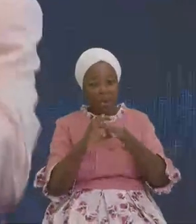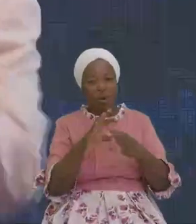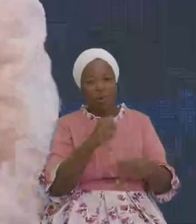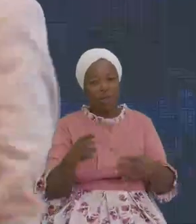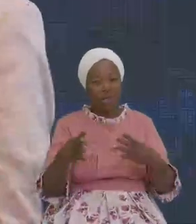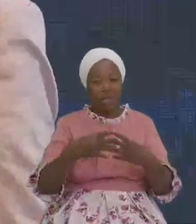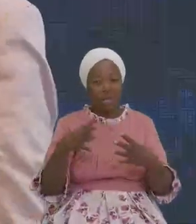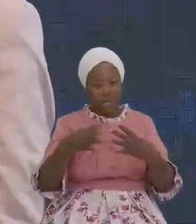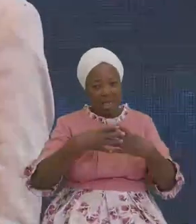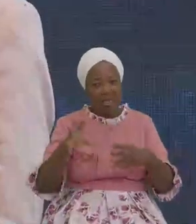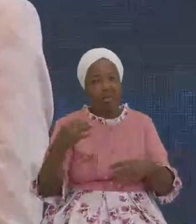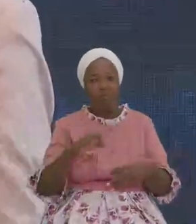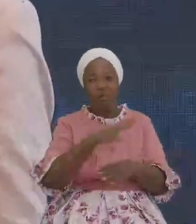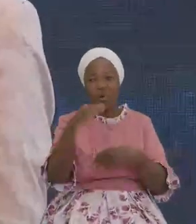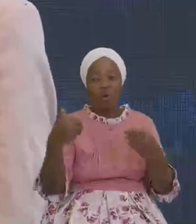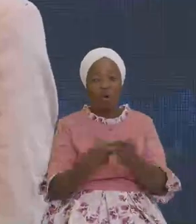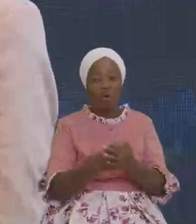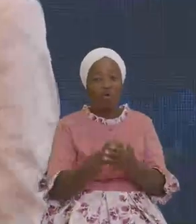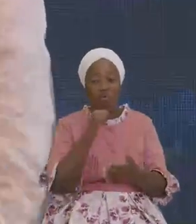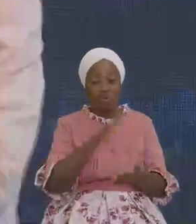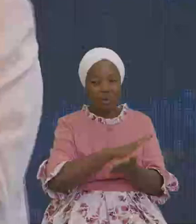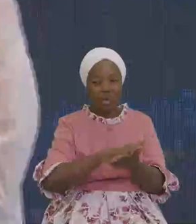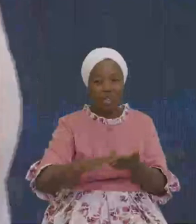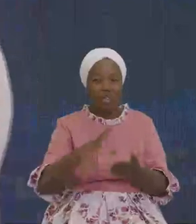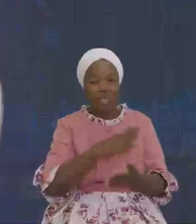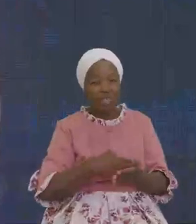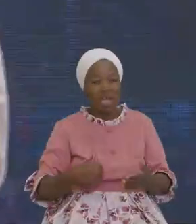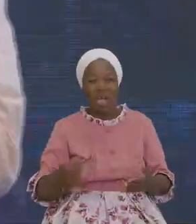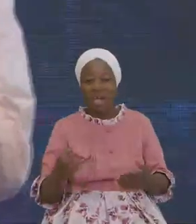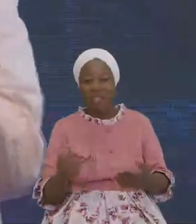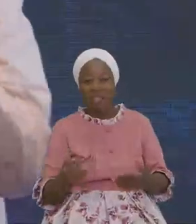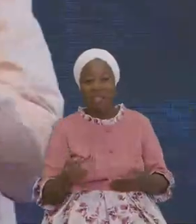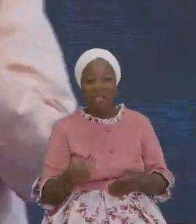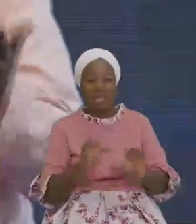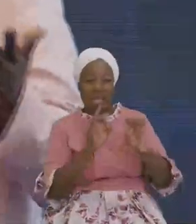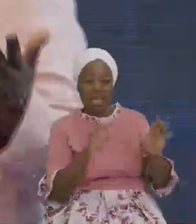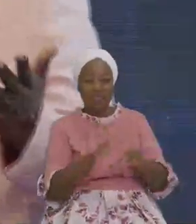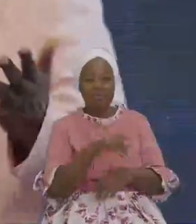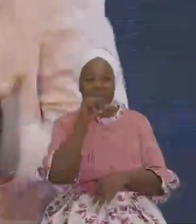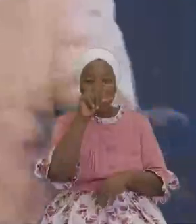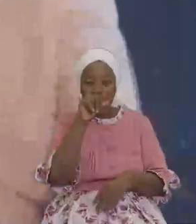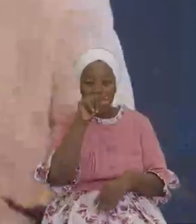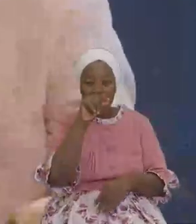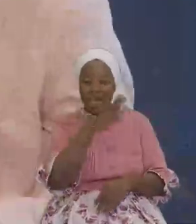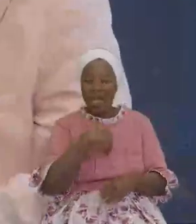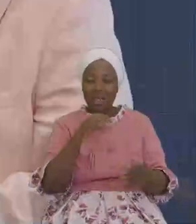Babylone est enfermée dans une cage de tout oiseau impur et odieux.